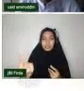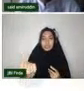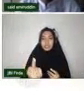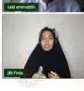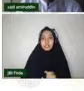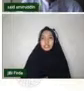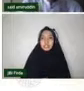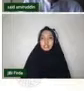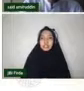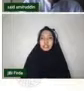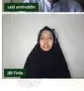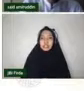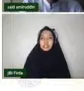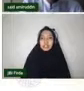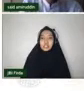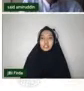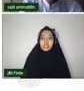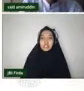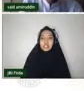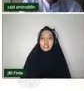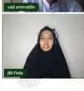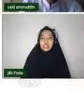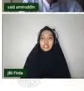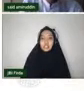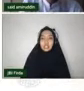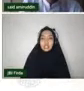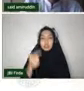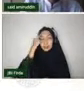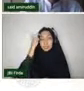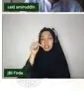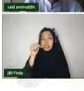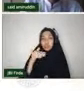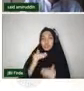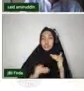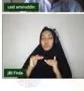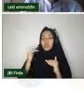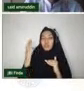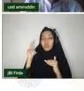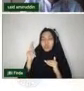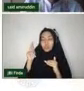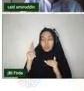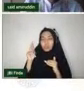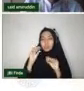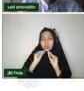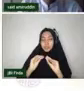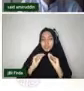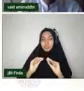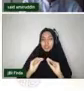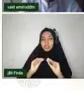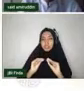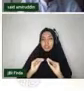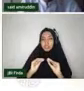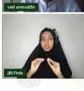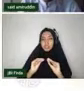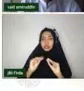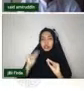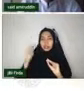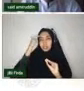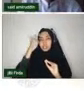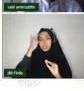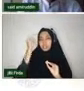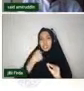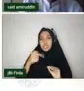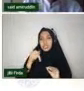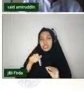oleh Morrison. Bahwa pembelajaran diferensiasi ini sangat sesuai untuk pendidikan belajar kita sekarang,